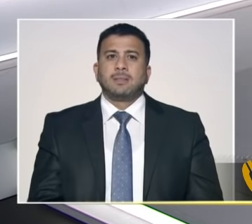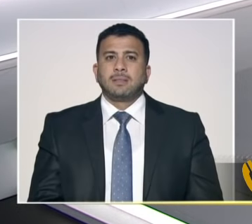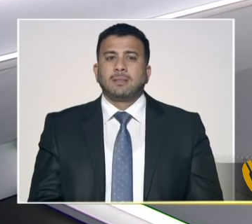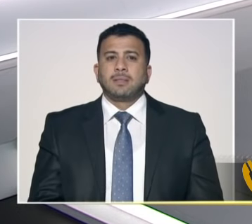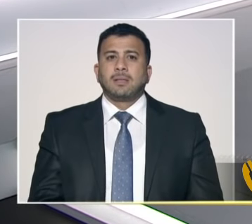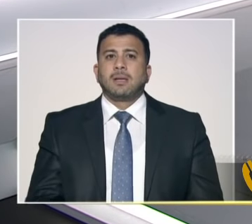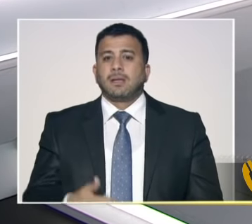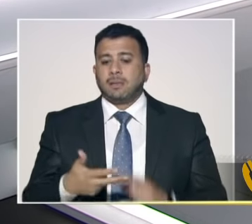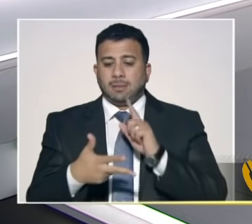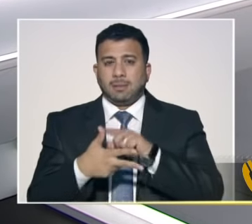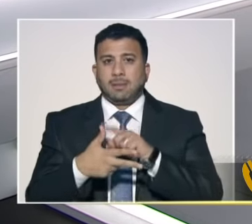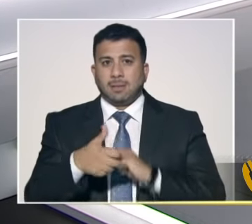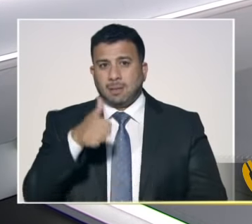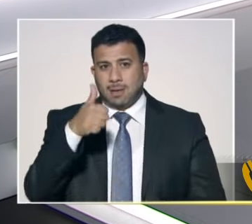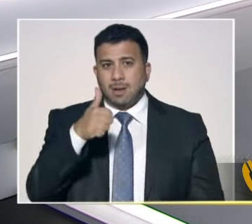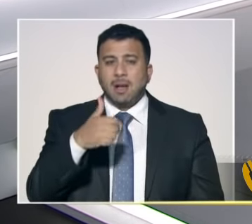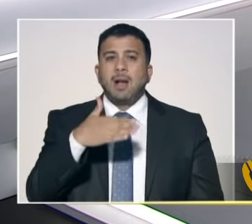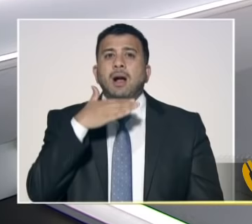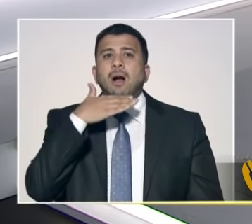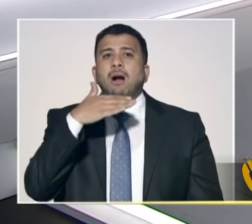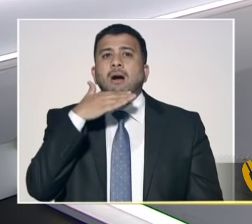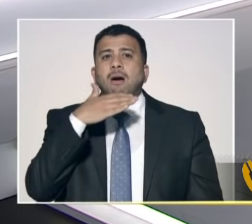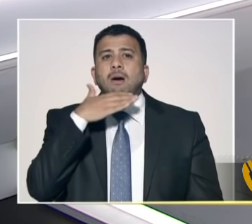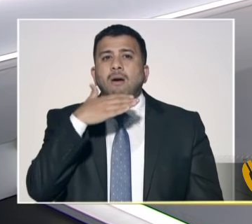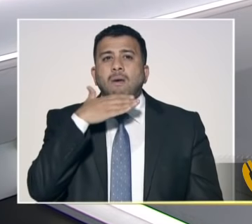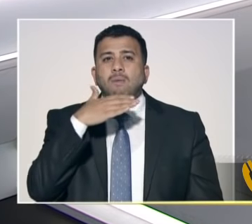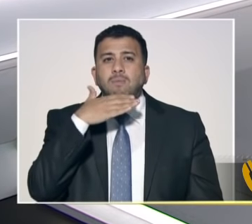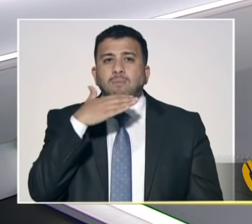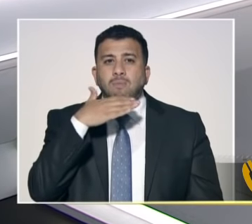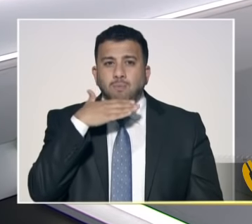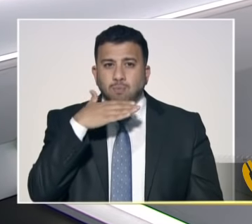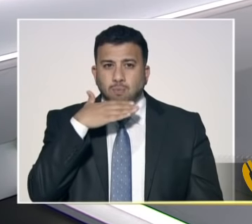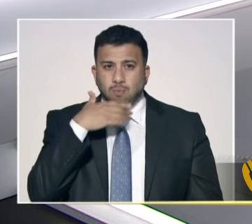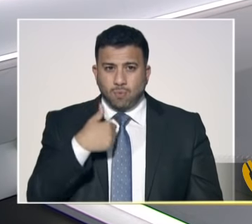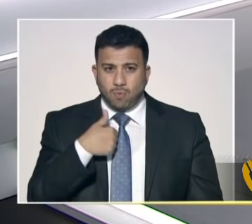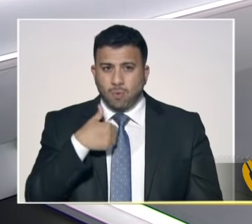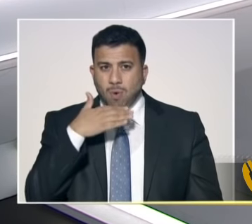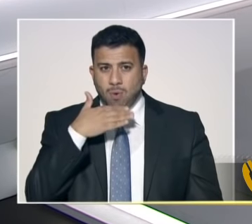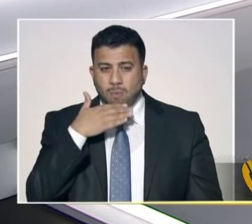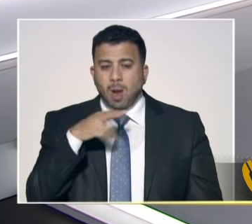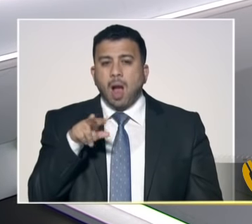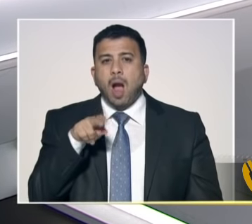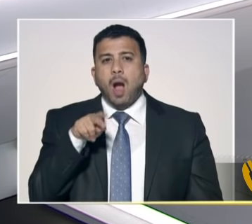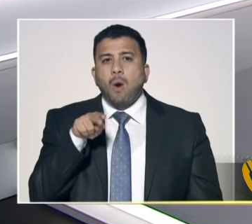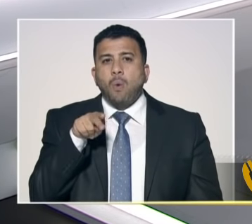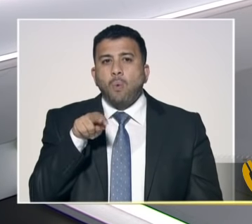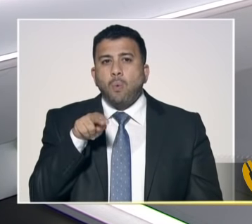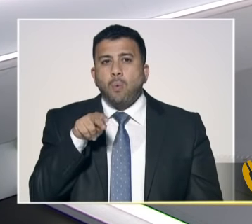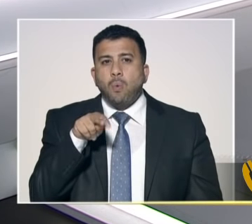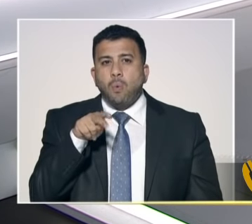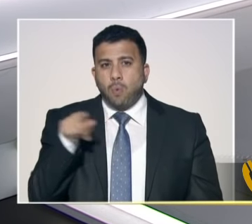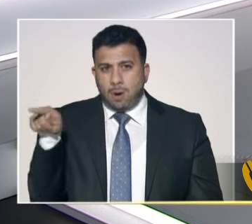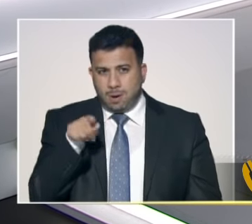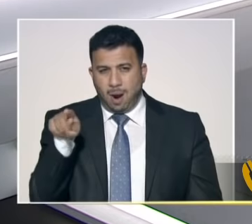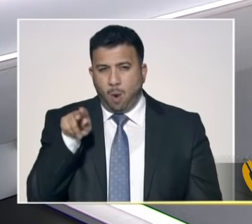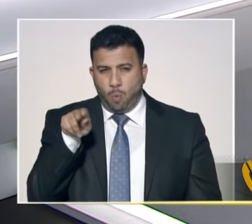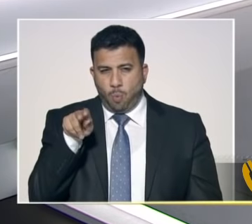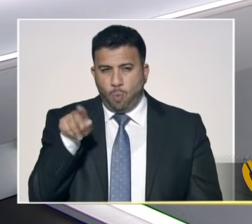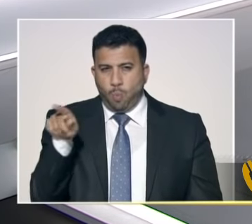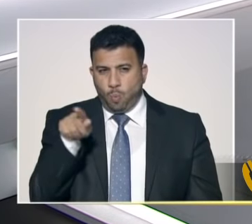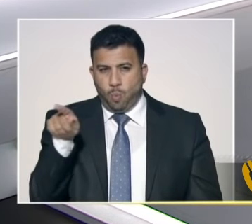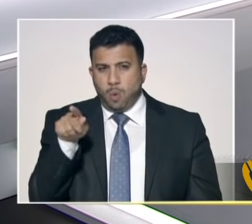والدي كان مشارك أخوه في كل ماله بالنصف. توفي والدي أولا، ثم قبل